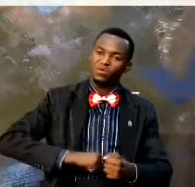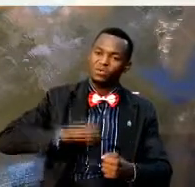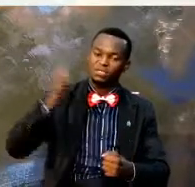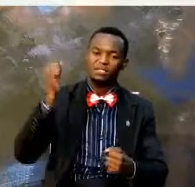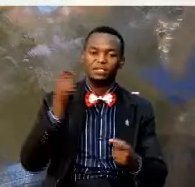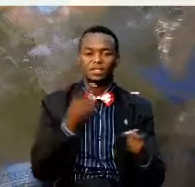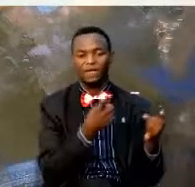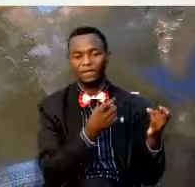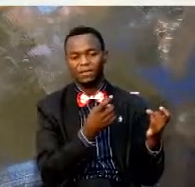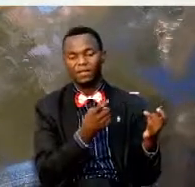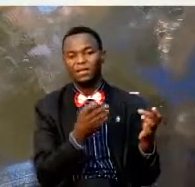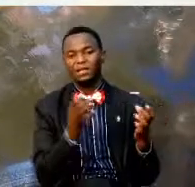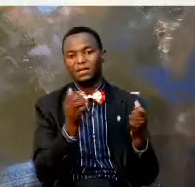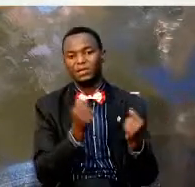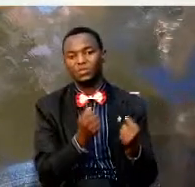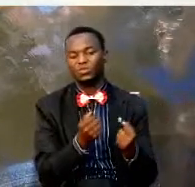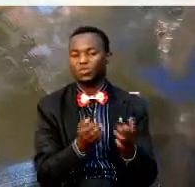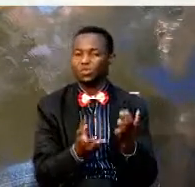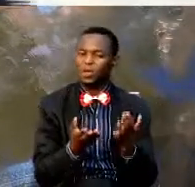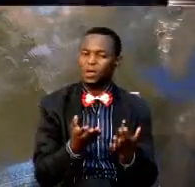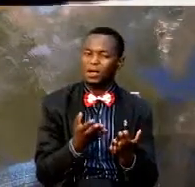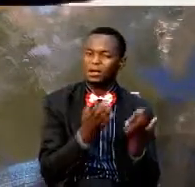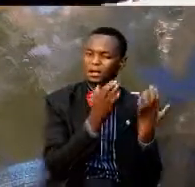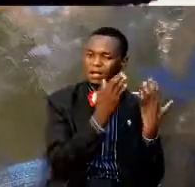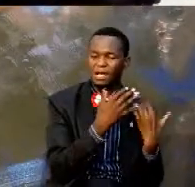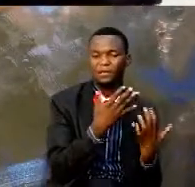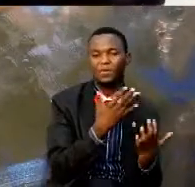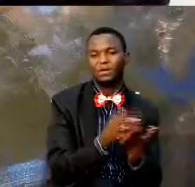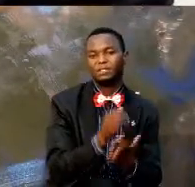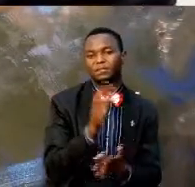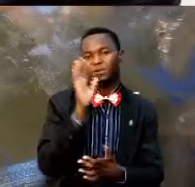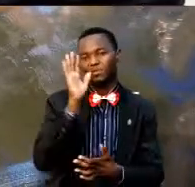Nimechukua gharama ajili yako. Jitoe kwake.